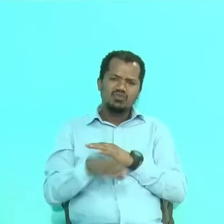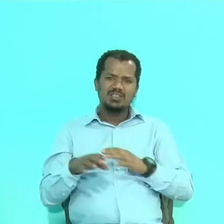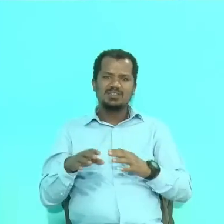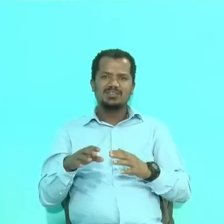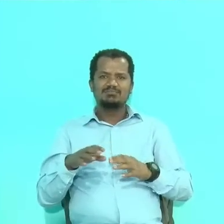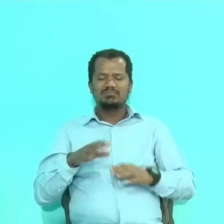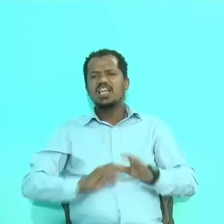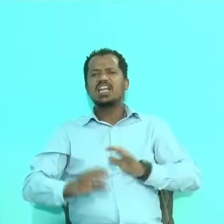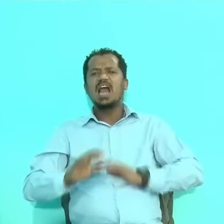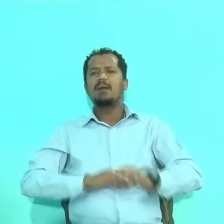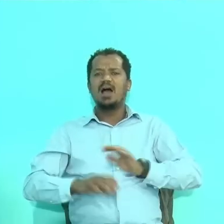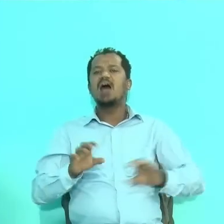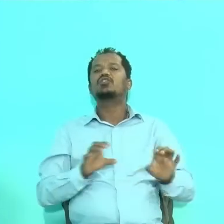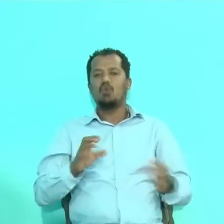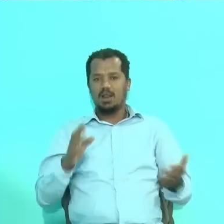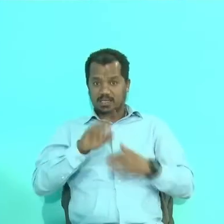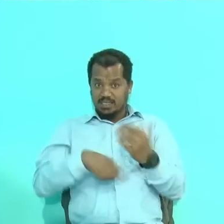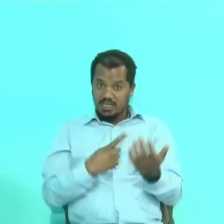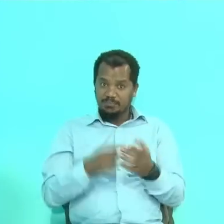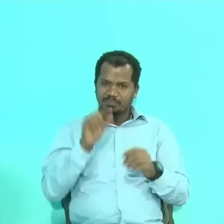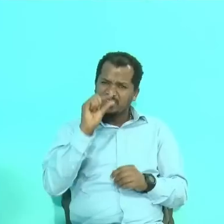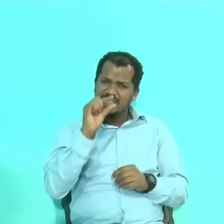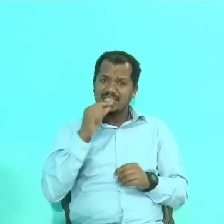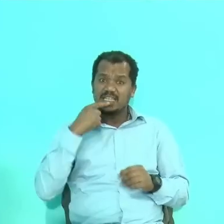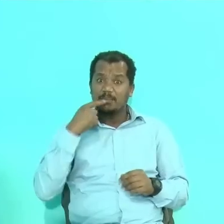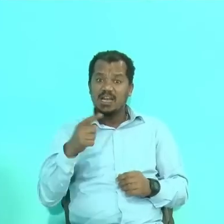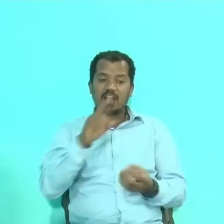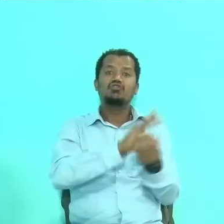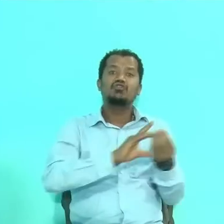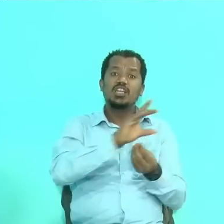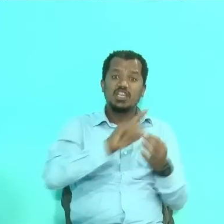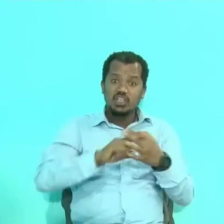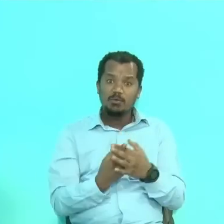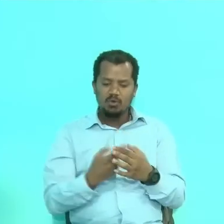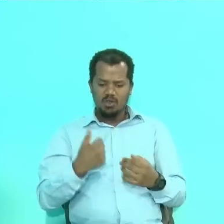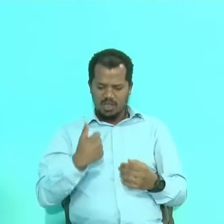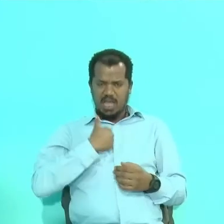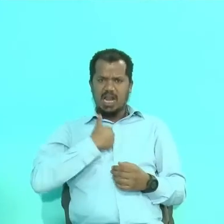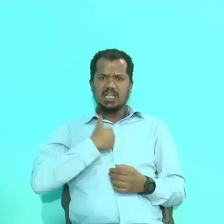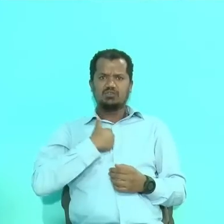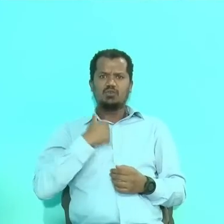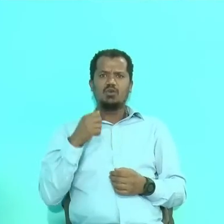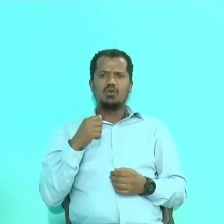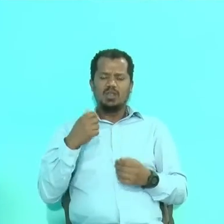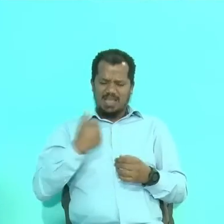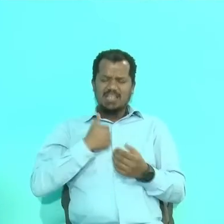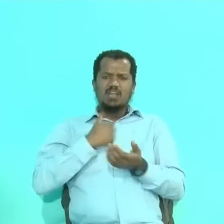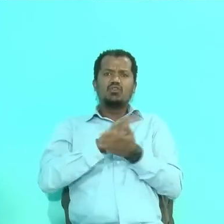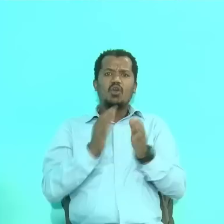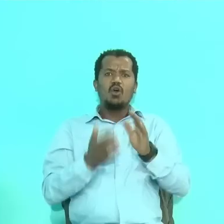ተደርጓል። ስለዚህም ትንንሽ ከምንላቸው ክልሎች ጀምሮ የራሳቸውን ኦቶኖመስ